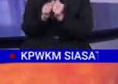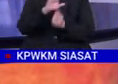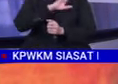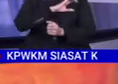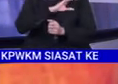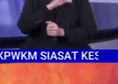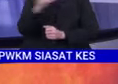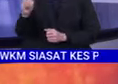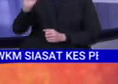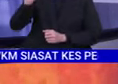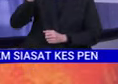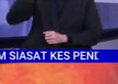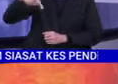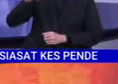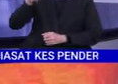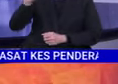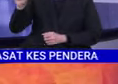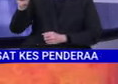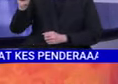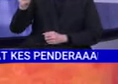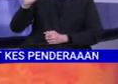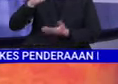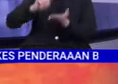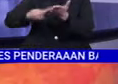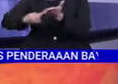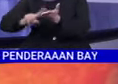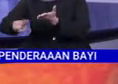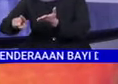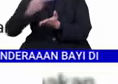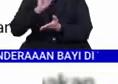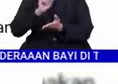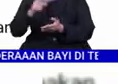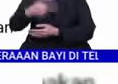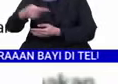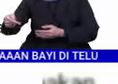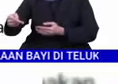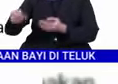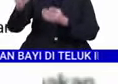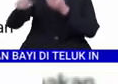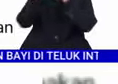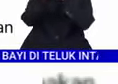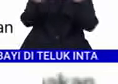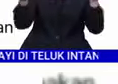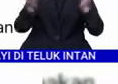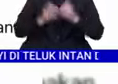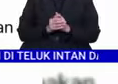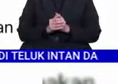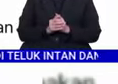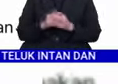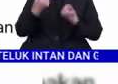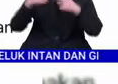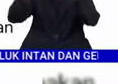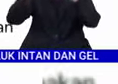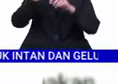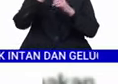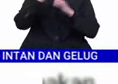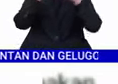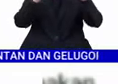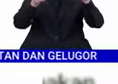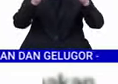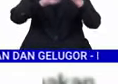serta suruhanjaya pencegahan rasuah Malaysia juga perlu dilakukan Hai clegane akademik setiap calon perlu